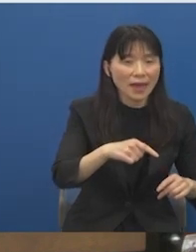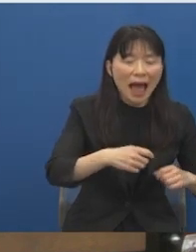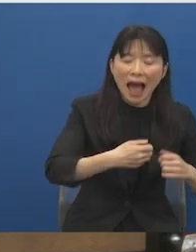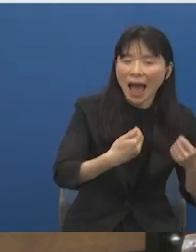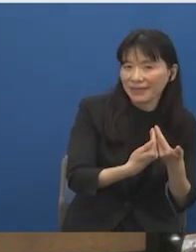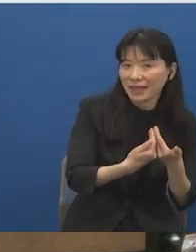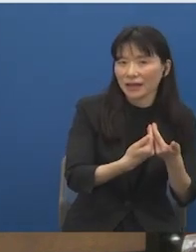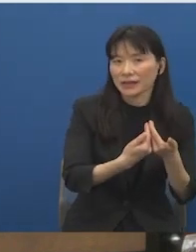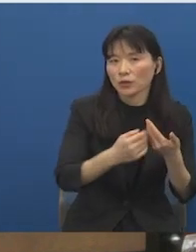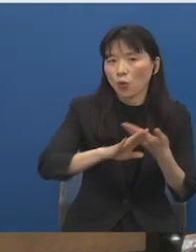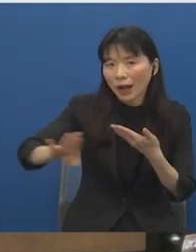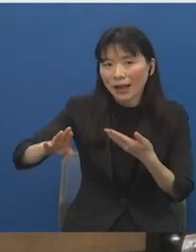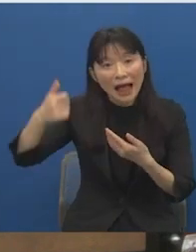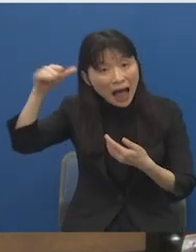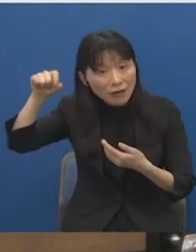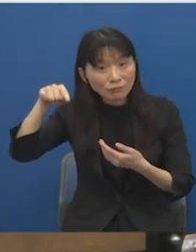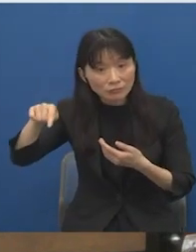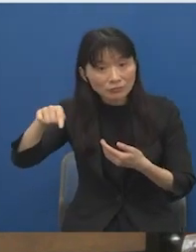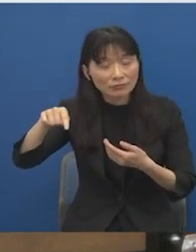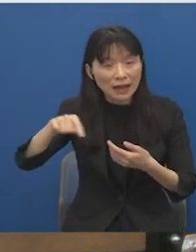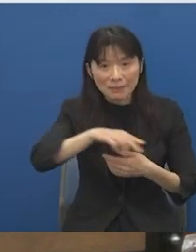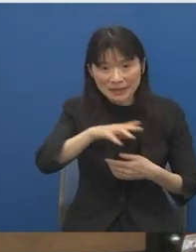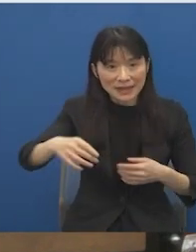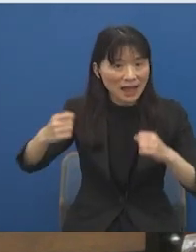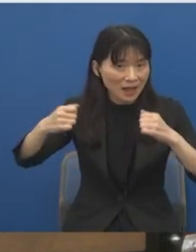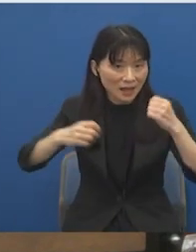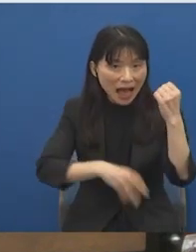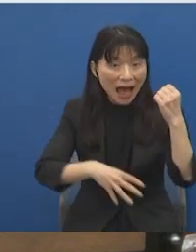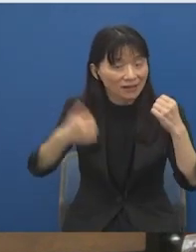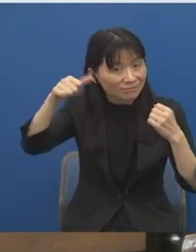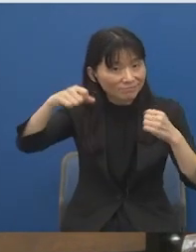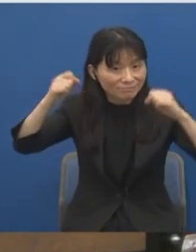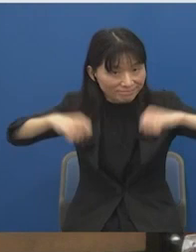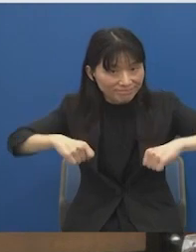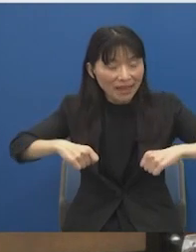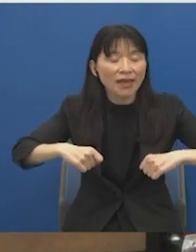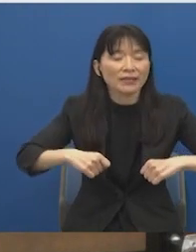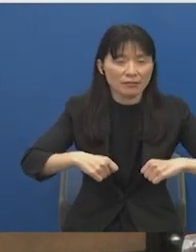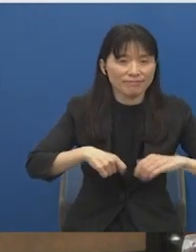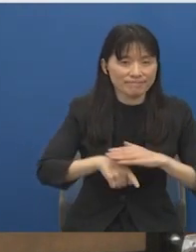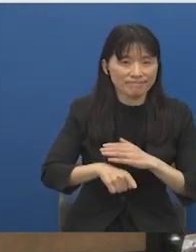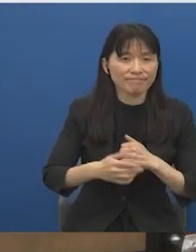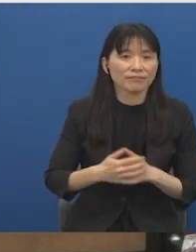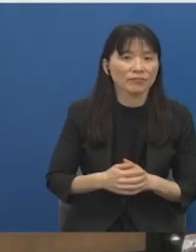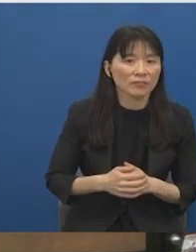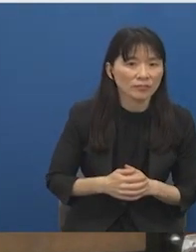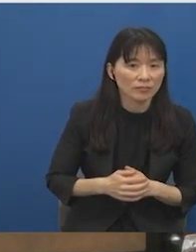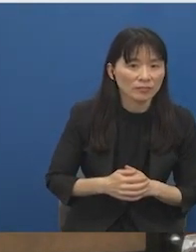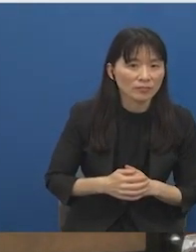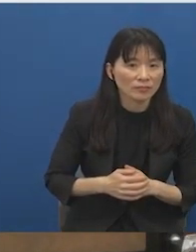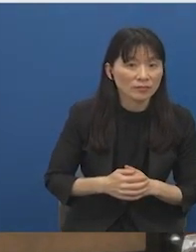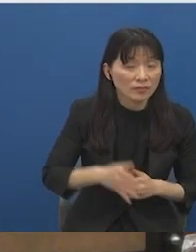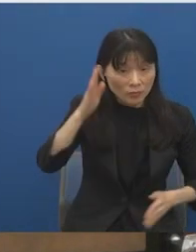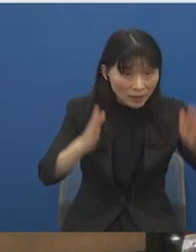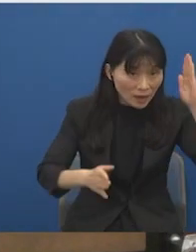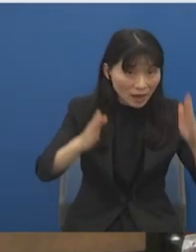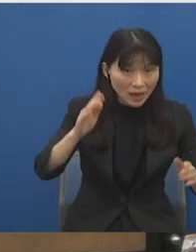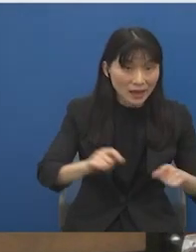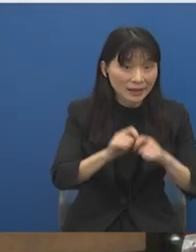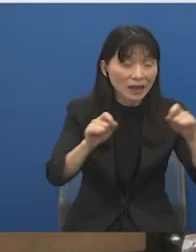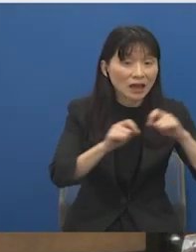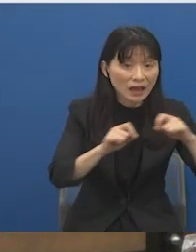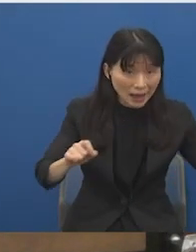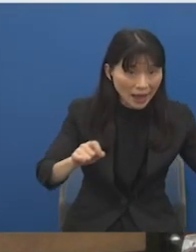し、その他の議案についてはいずれも原案に賛成するとのことでありました。そこで直ちに表決を取りました